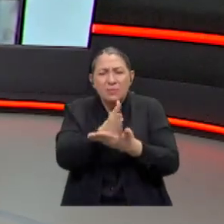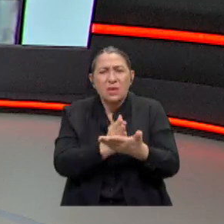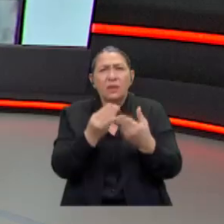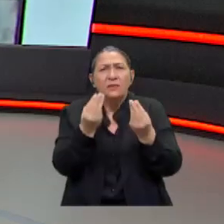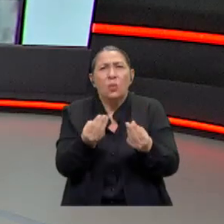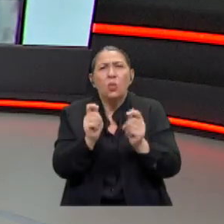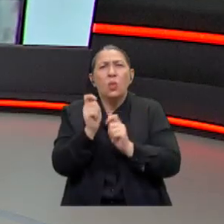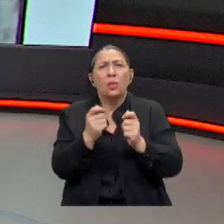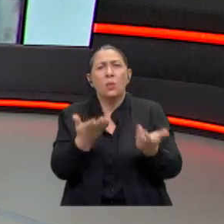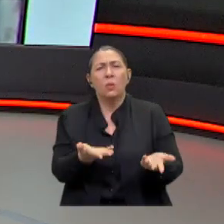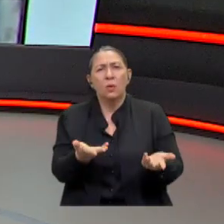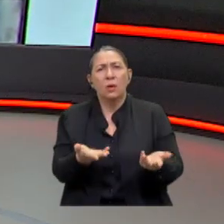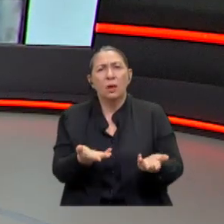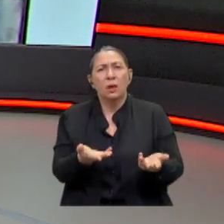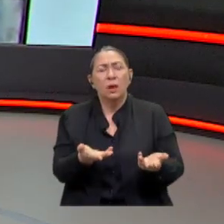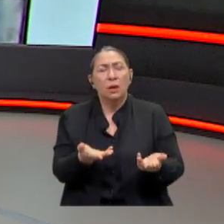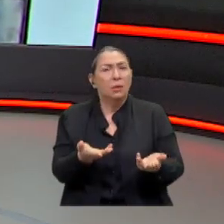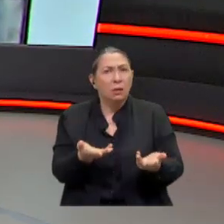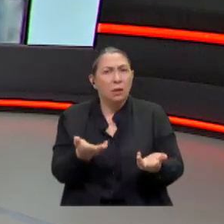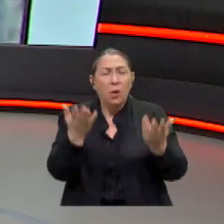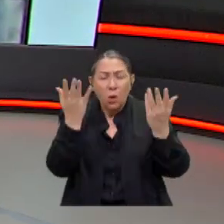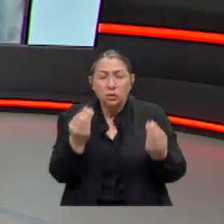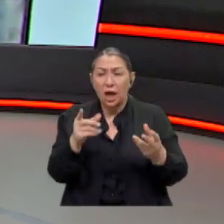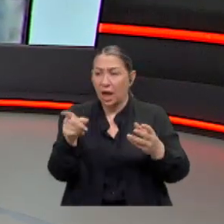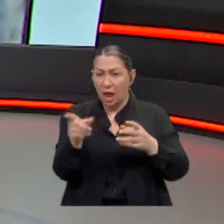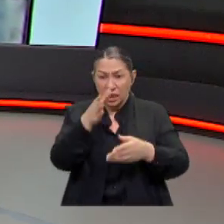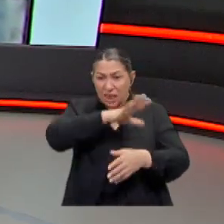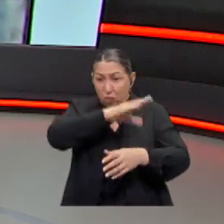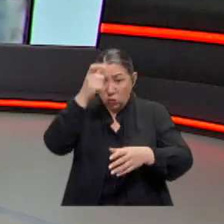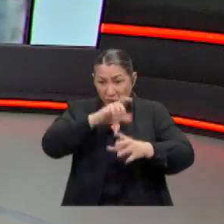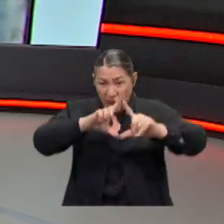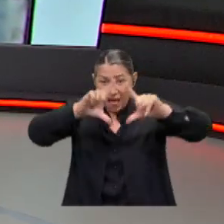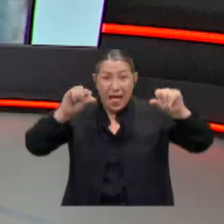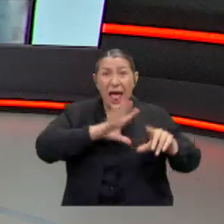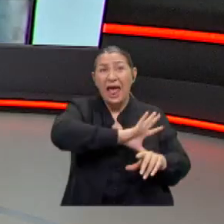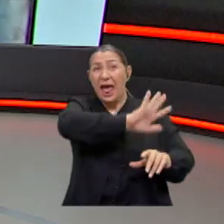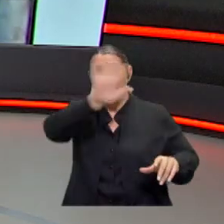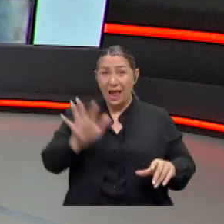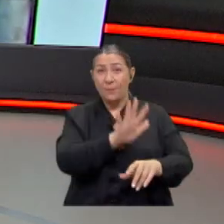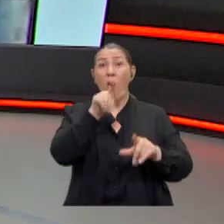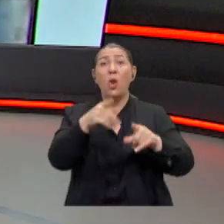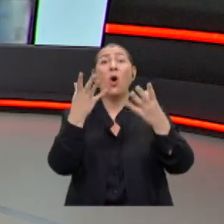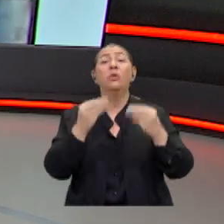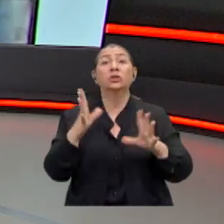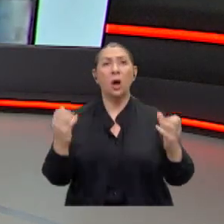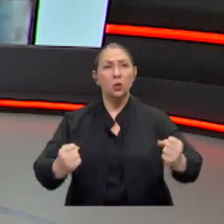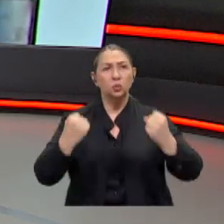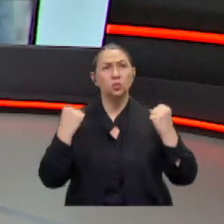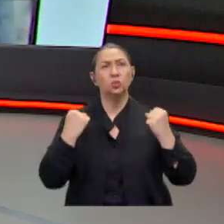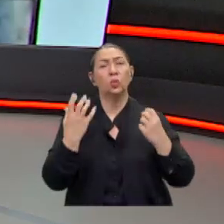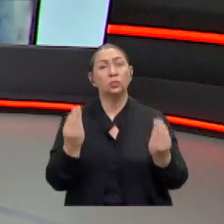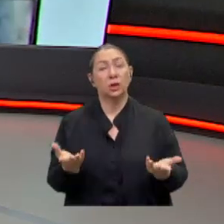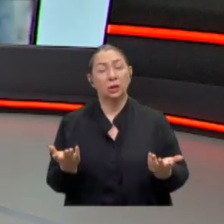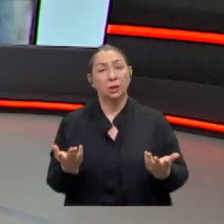yarısı kadar kullanıyor bu Oysa her iki tarafta tamamı da öyle olmasa O çok daha güçlü